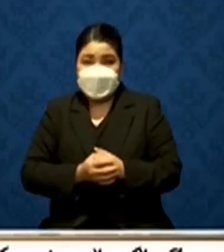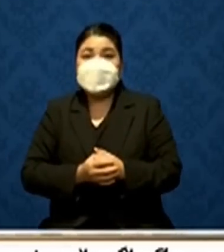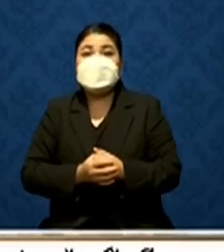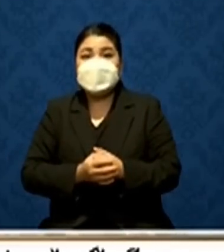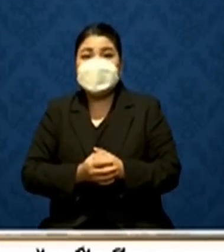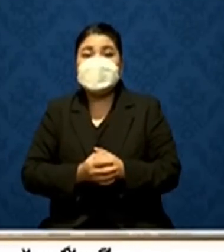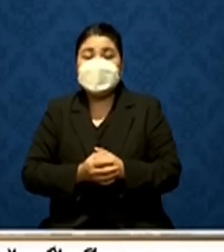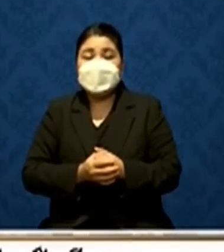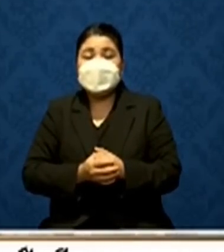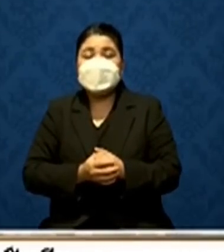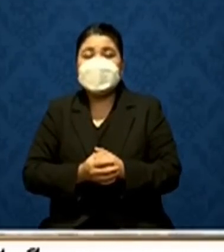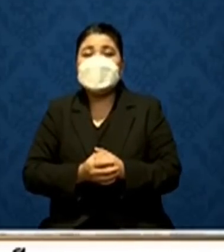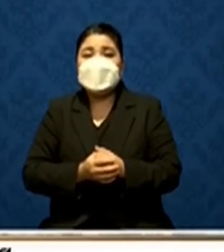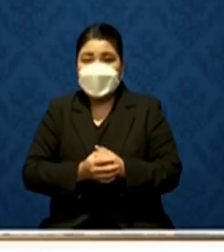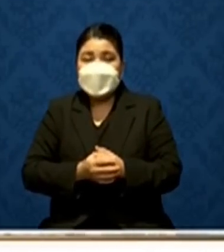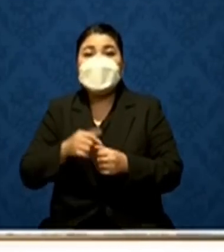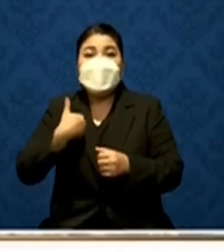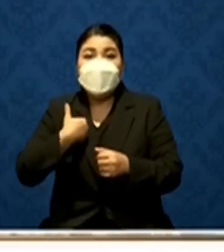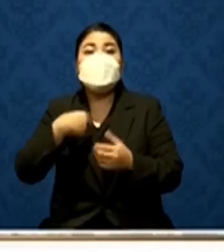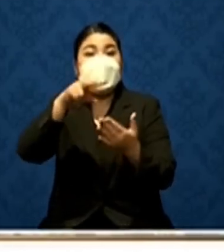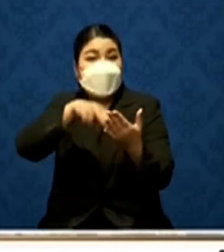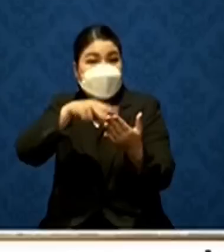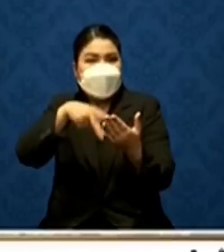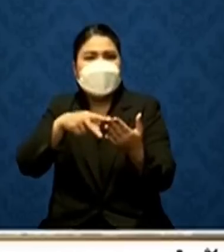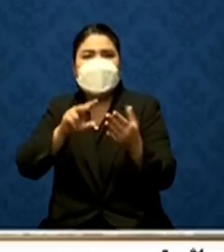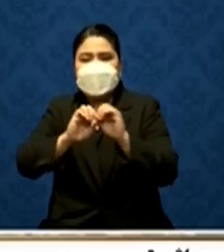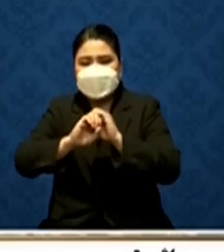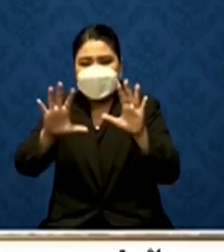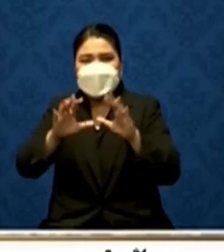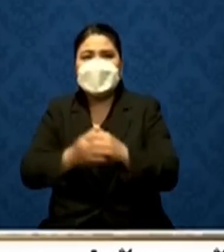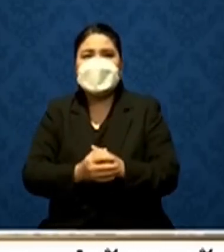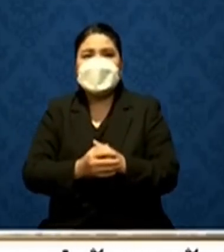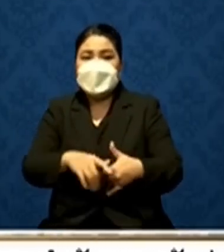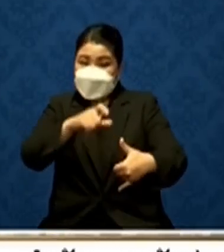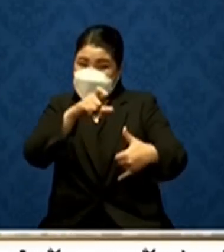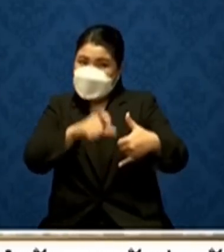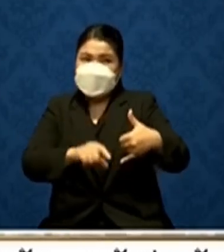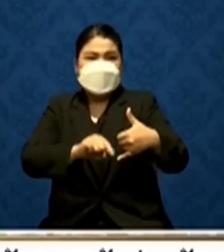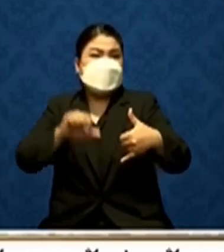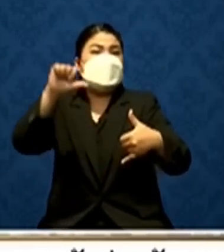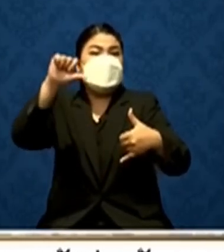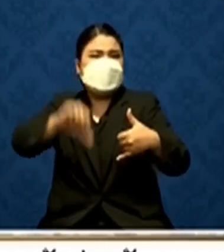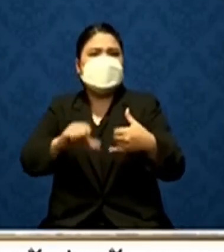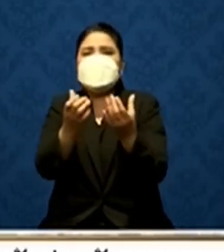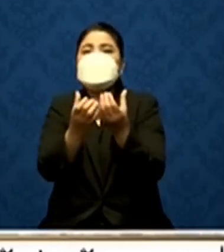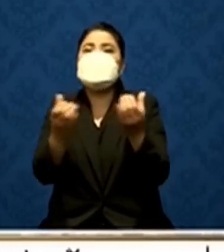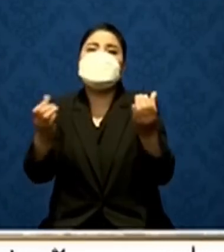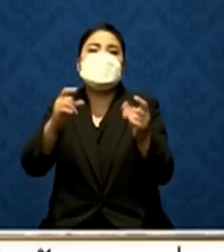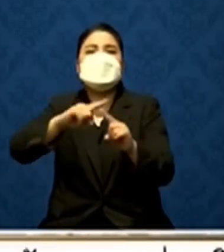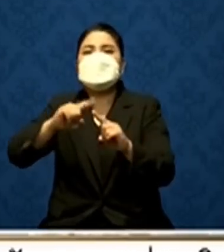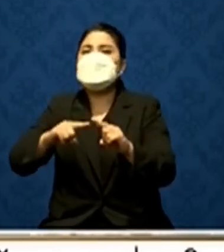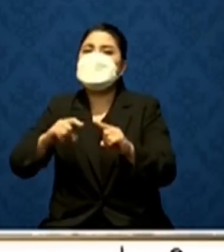หมอต้องการครับขออนุญาตให้ชัดครับผู้มีความประพฤติเสื่อมเสียทางศีลธรรม